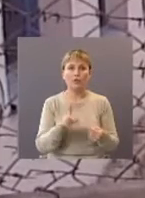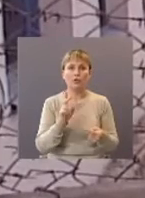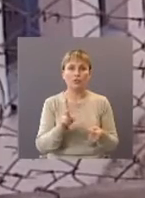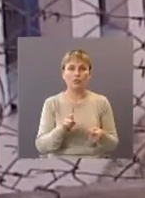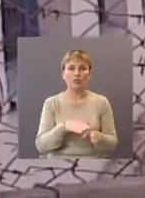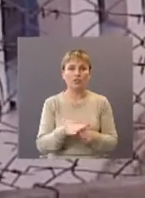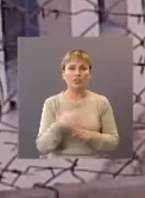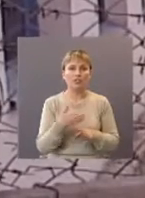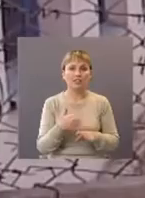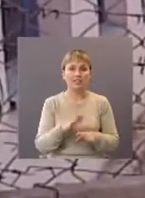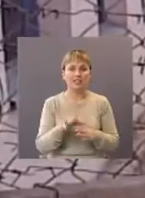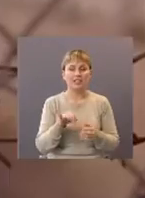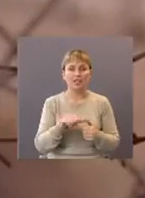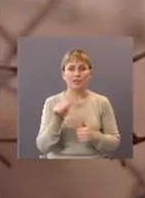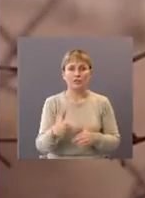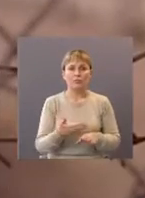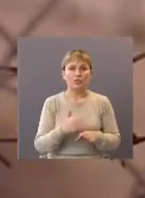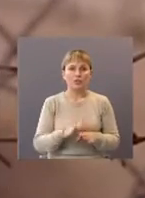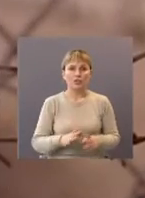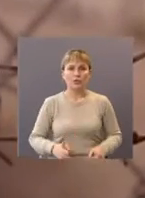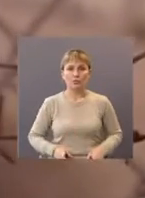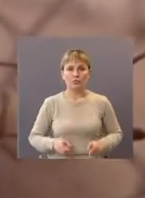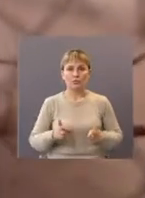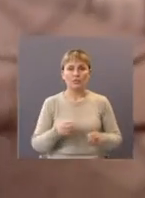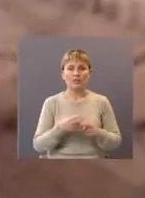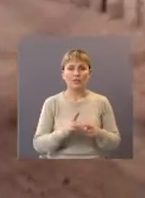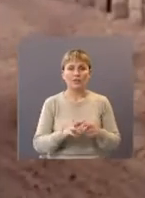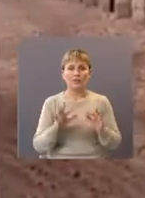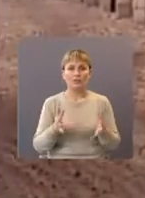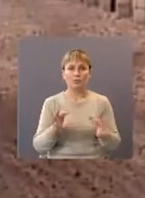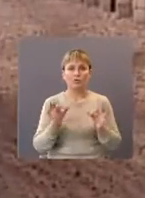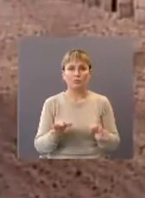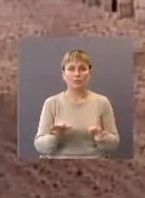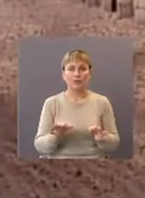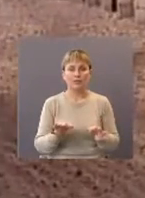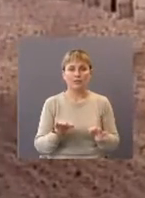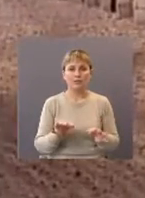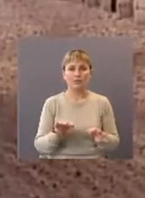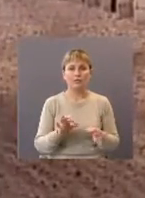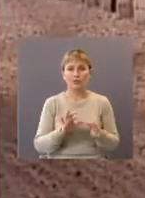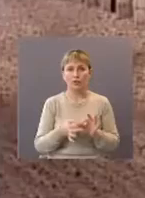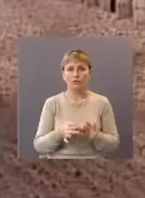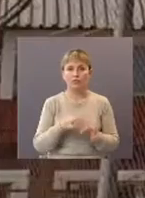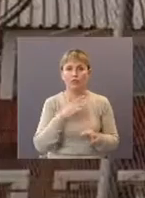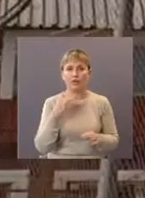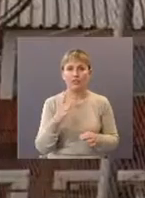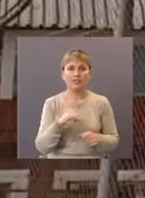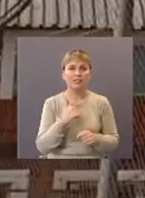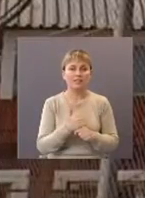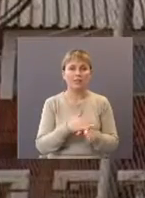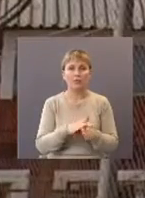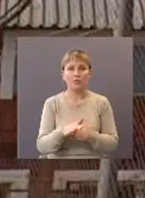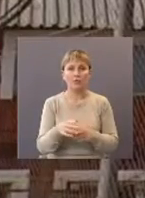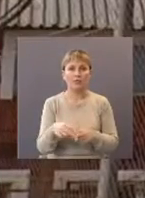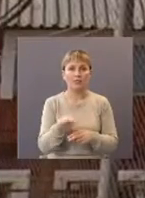совершил тяжкие и особо тяжкие преступления. В этом случае, правда, нюансов много. Один из главных – полное